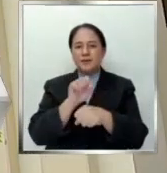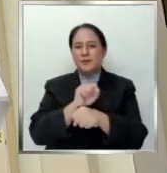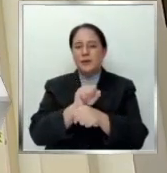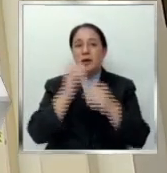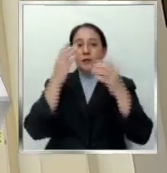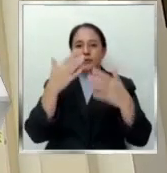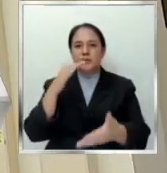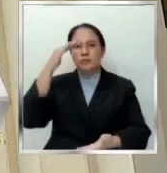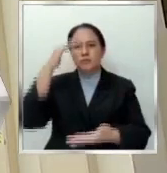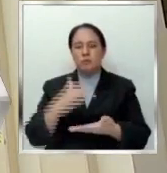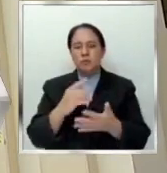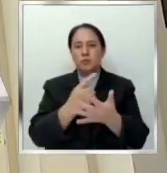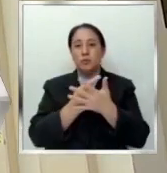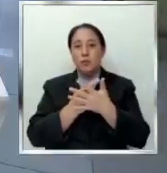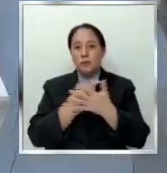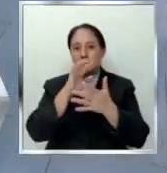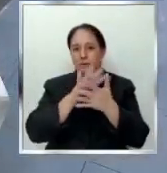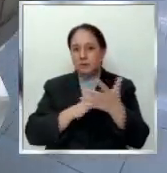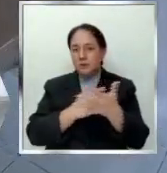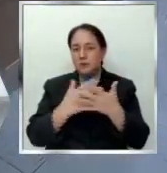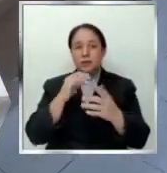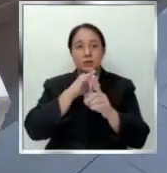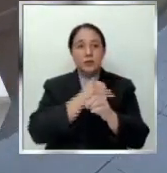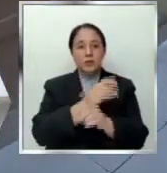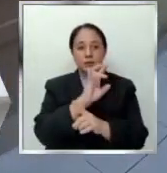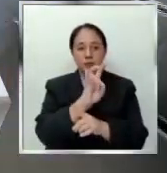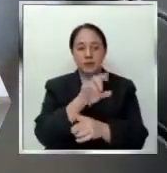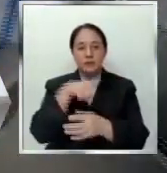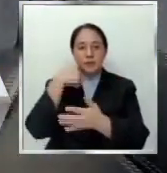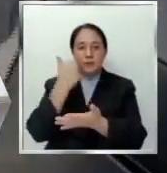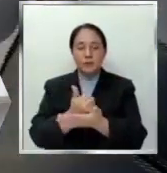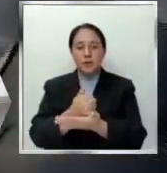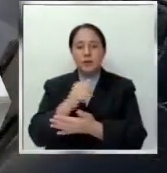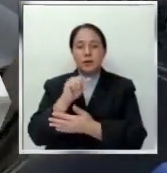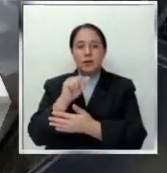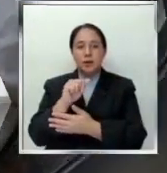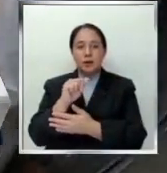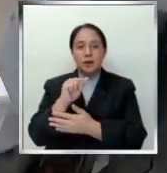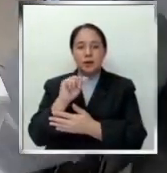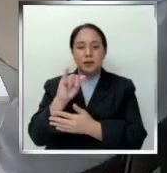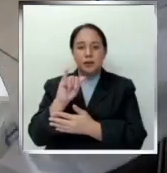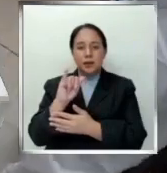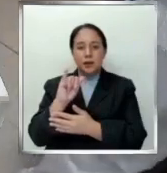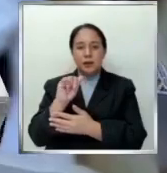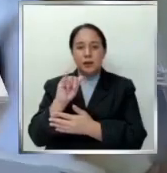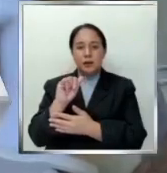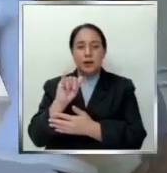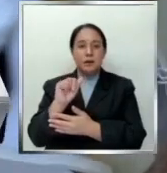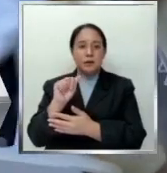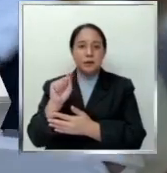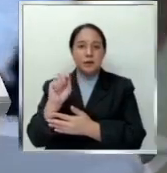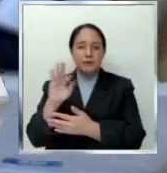kanilang quarantine period. Noong January 7, inaprubahan ng Interagency Task Force o IATF na gawing 5 days na lang